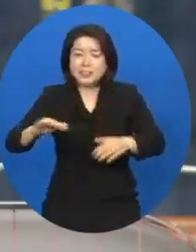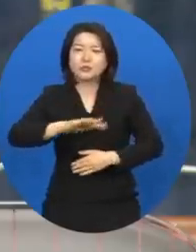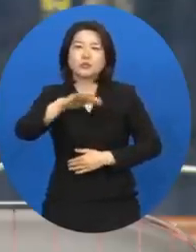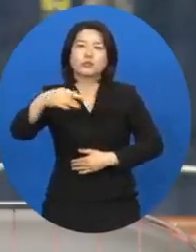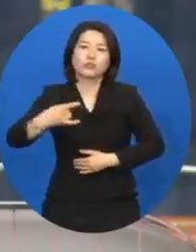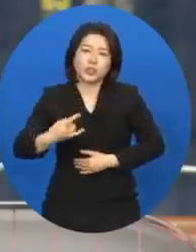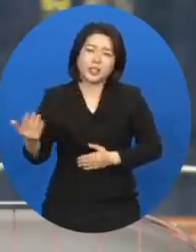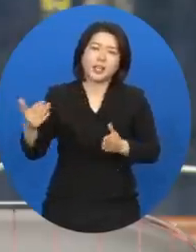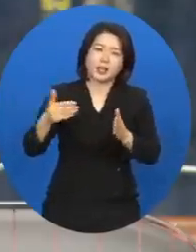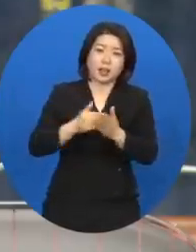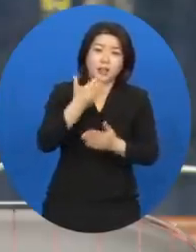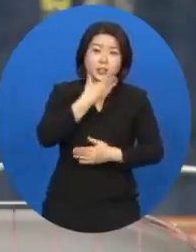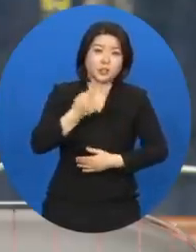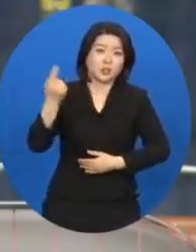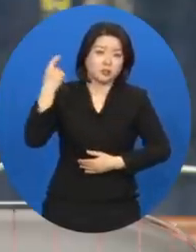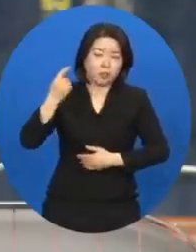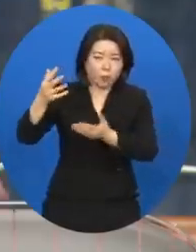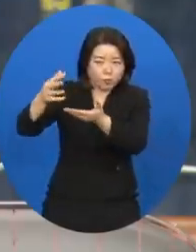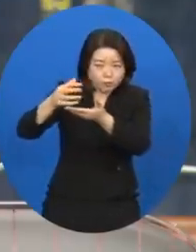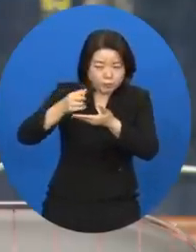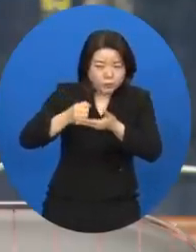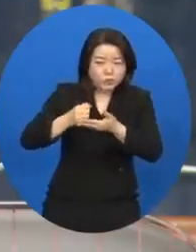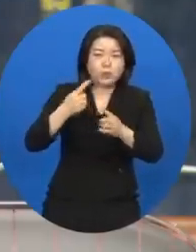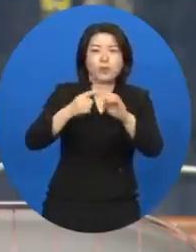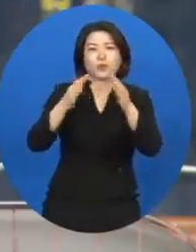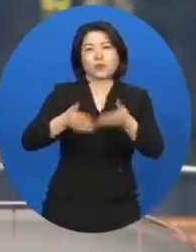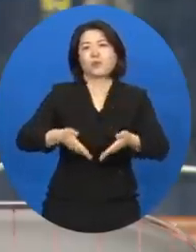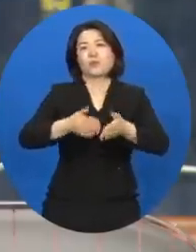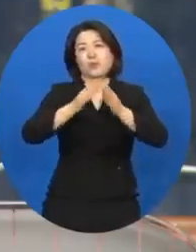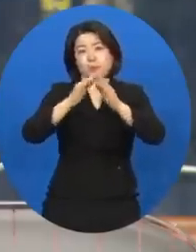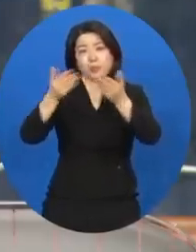전해지고 이렇게 교회가 서게 하신 거예요.